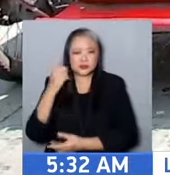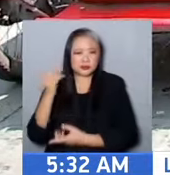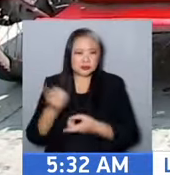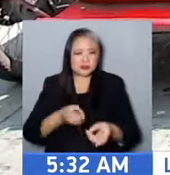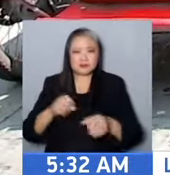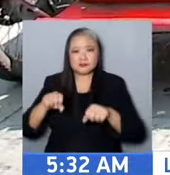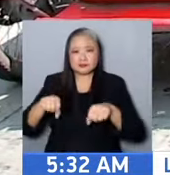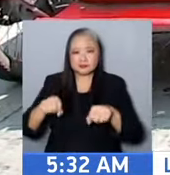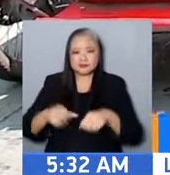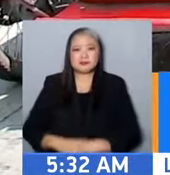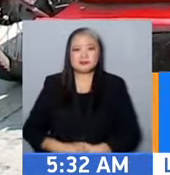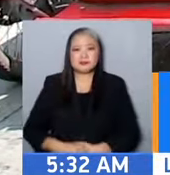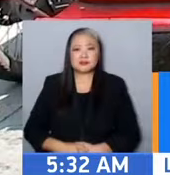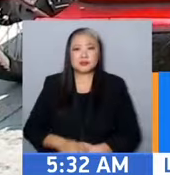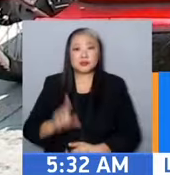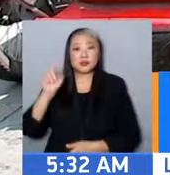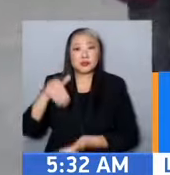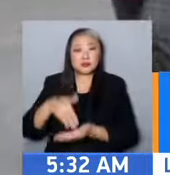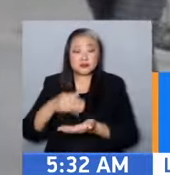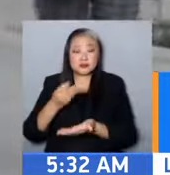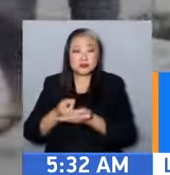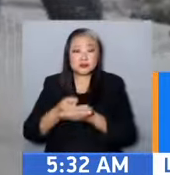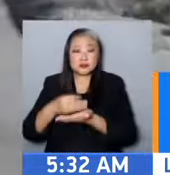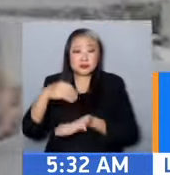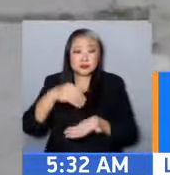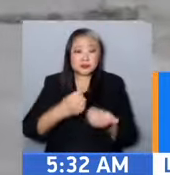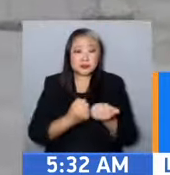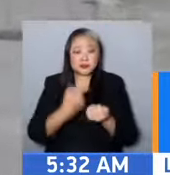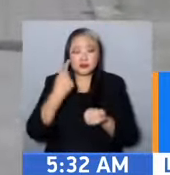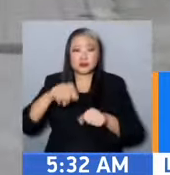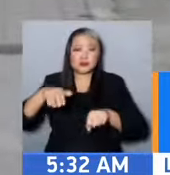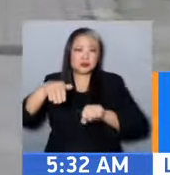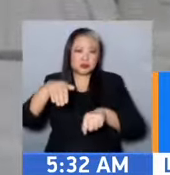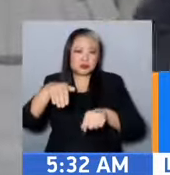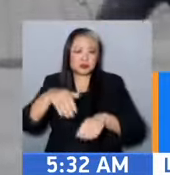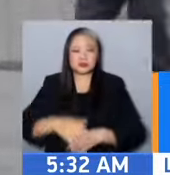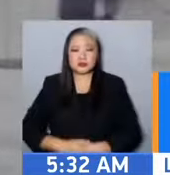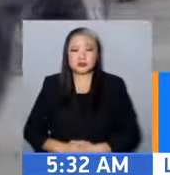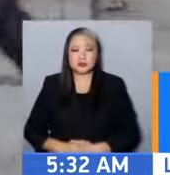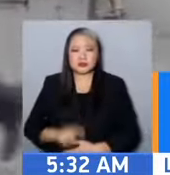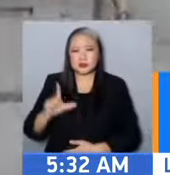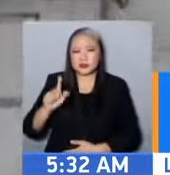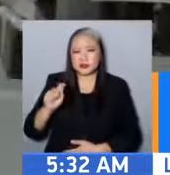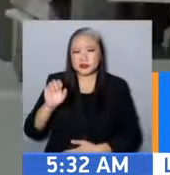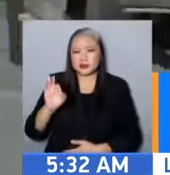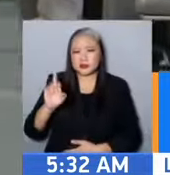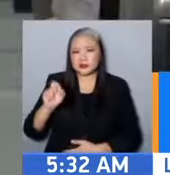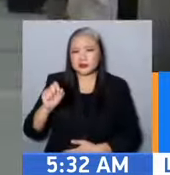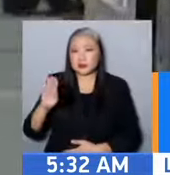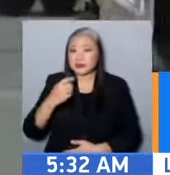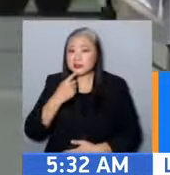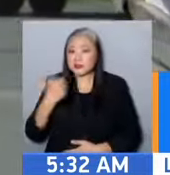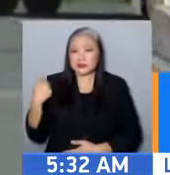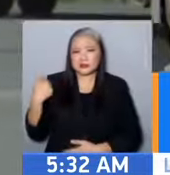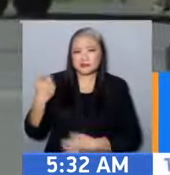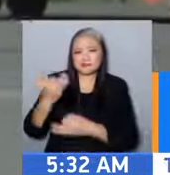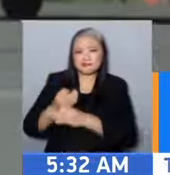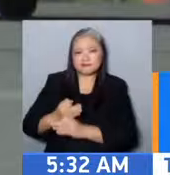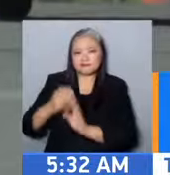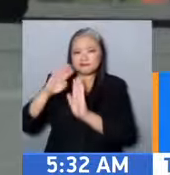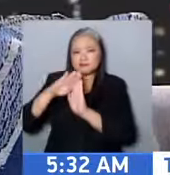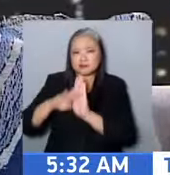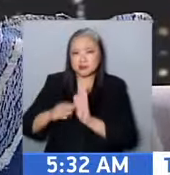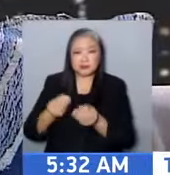sa mga tricycle driver. Sabi ng LTFRB, may mga kailangan pa ayusin sa pamahagi ng ayuda.